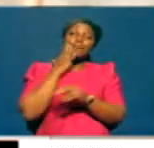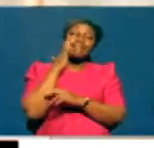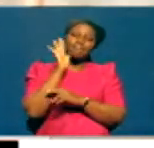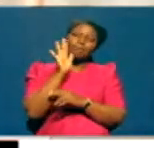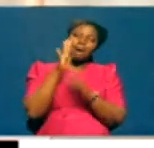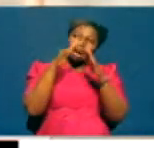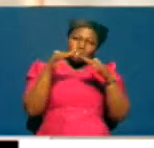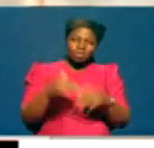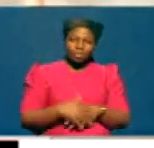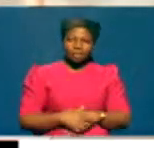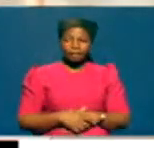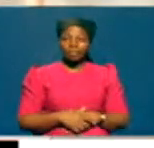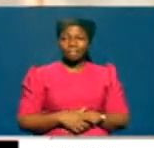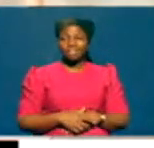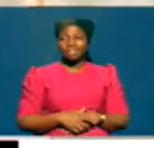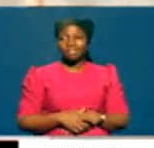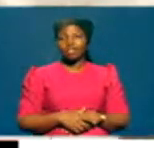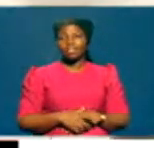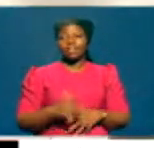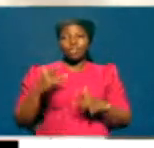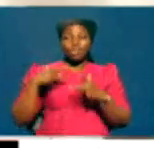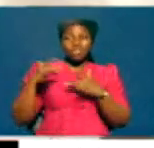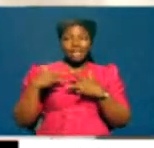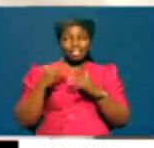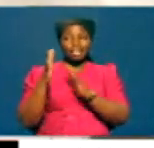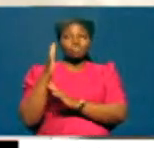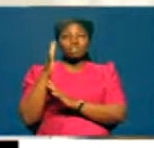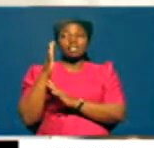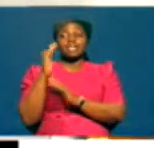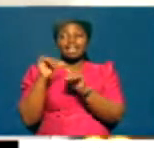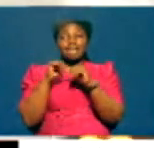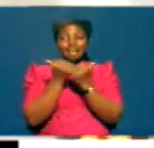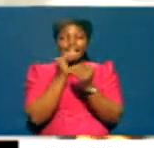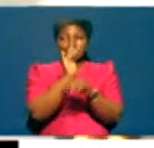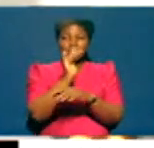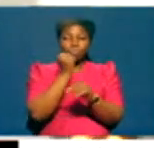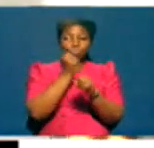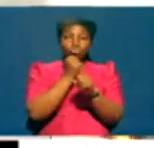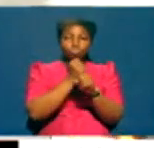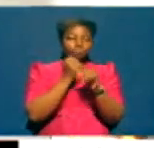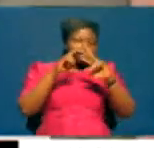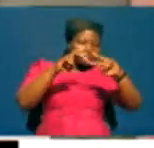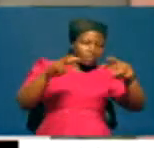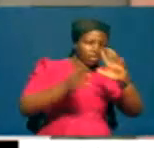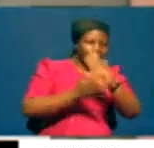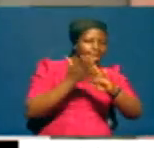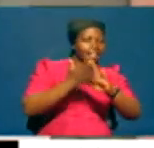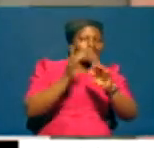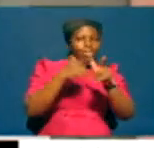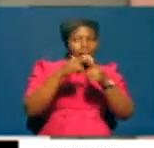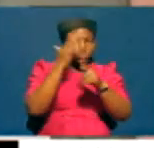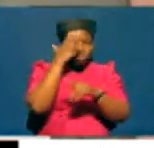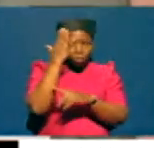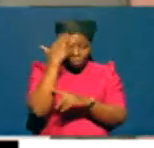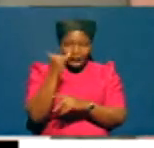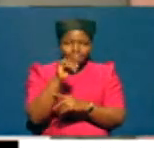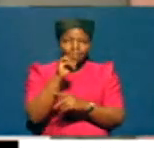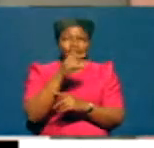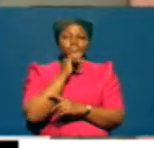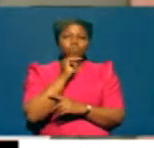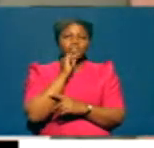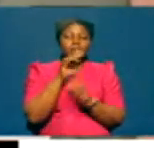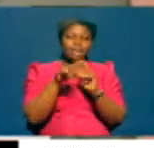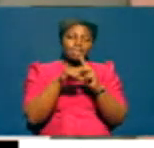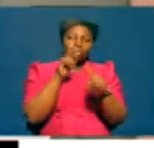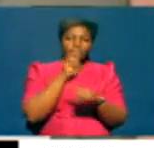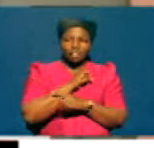They want concerned security agencies to hasten investigations and unravel the motive behind the killing. Ninge hope ama ninge matarajio